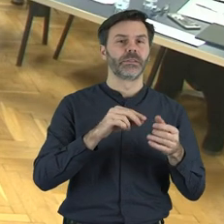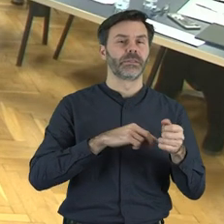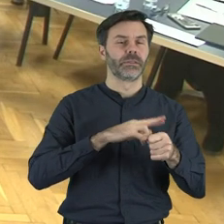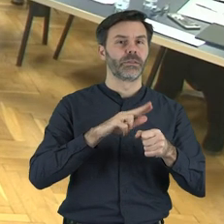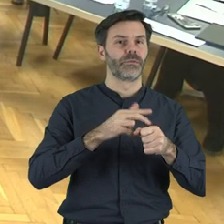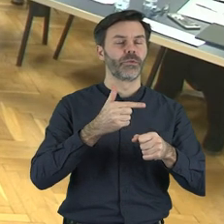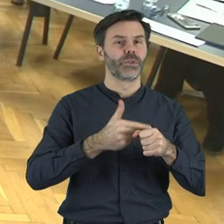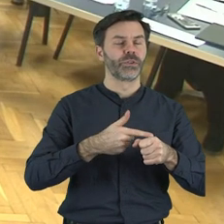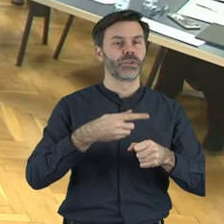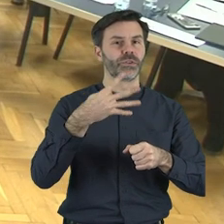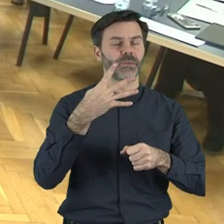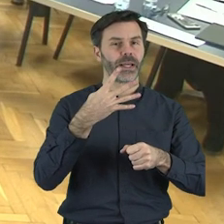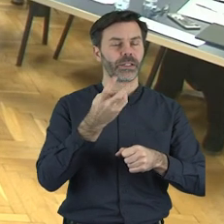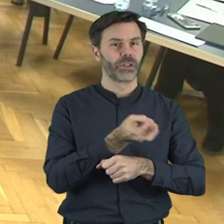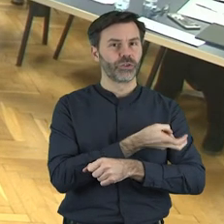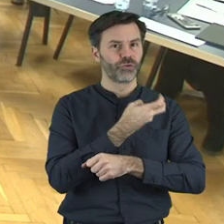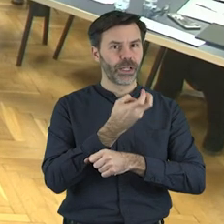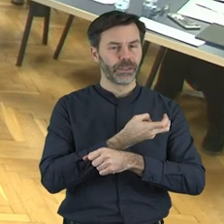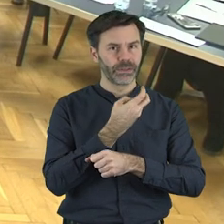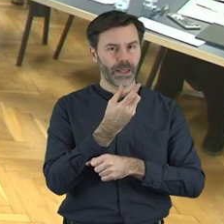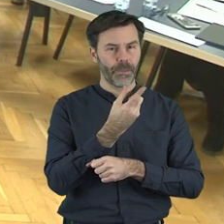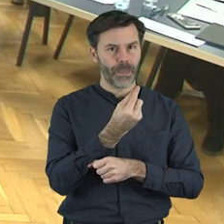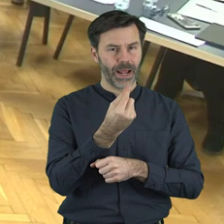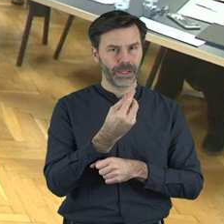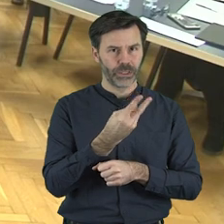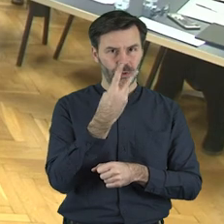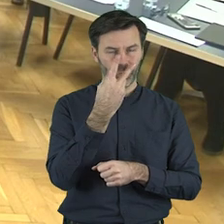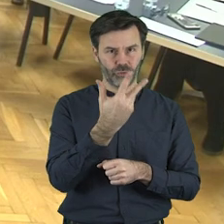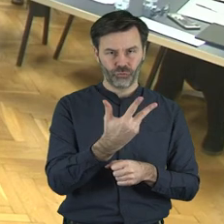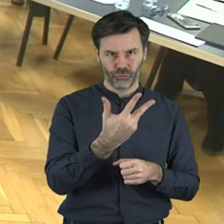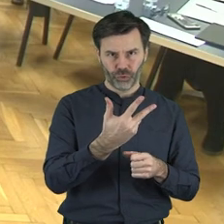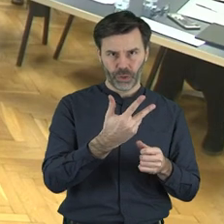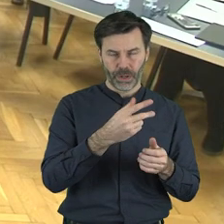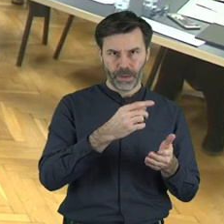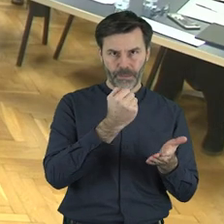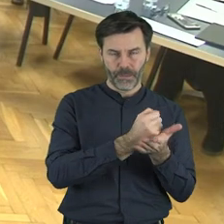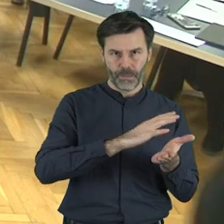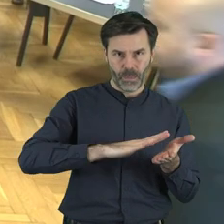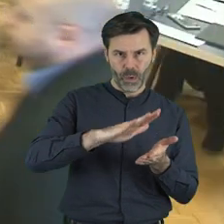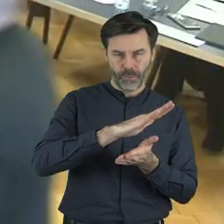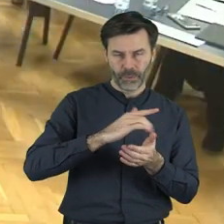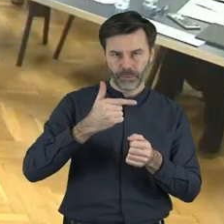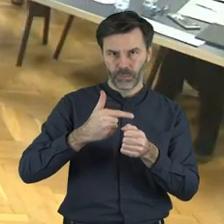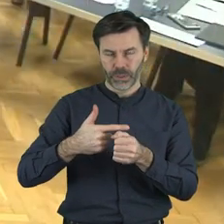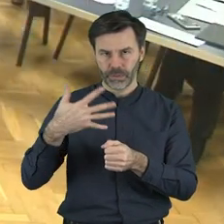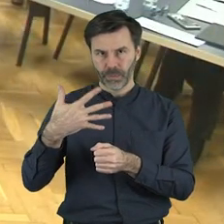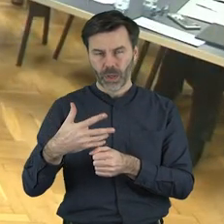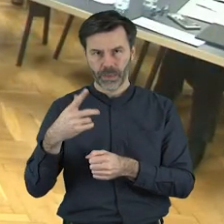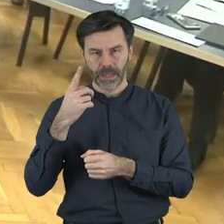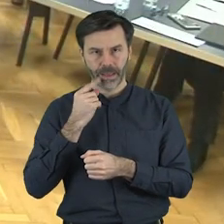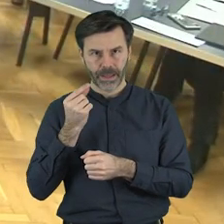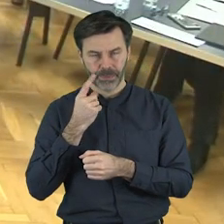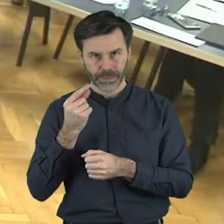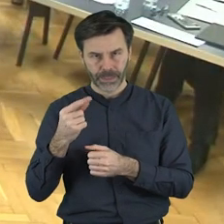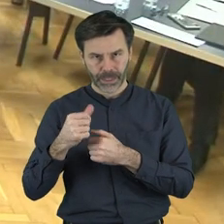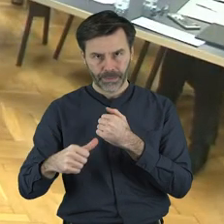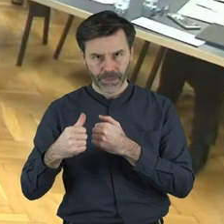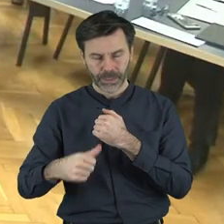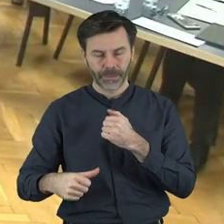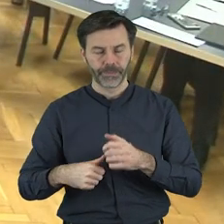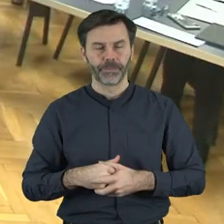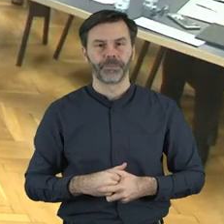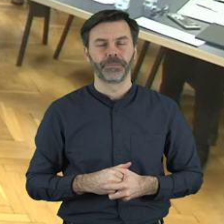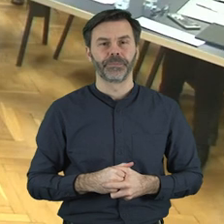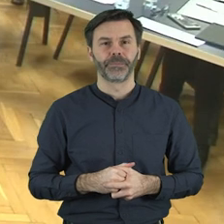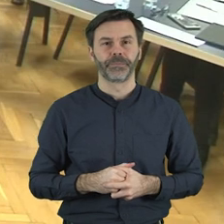Powiatów 25 lipca, LGD Baszta 5 lipca. Czy nie zostały przekroczone terminy zawarte w tym rozporządzeniu? Czy